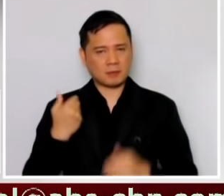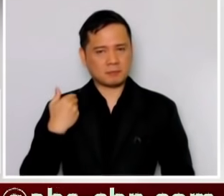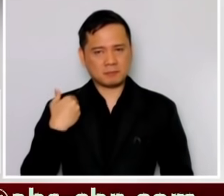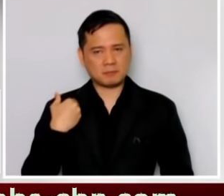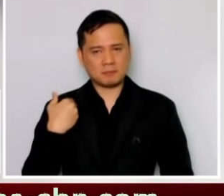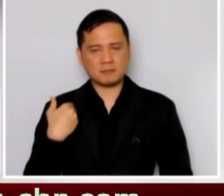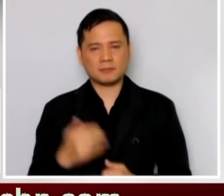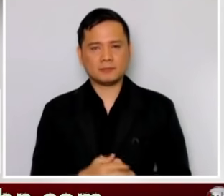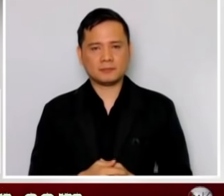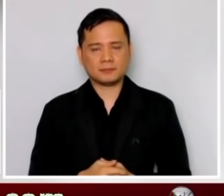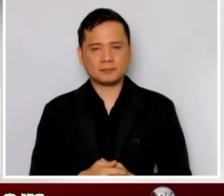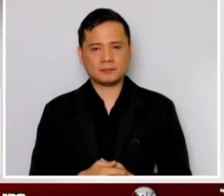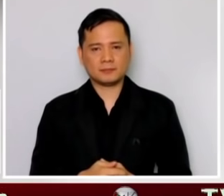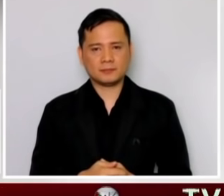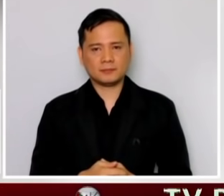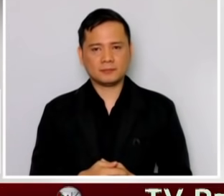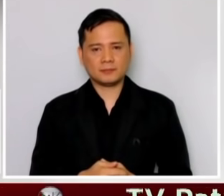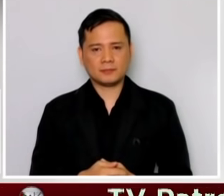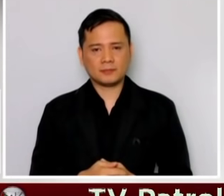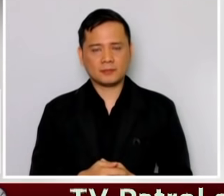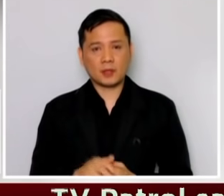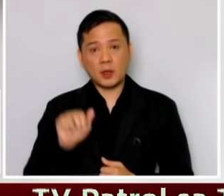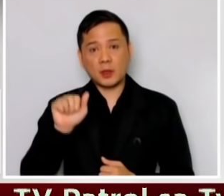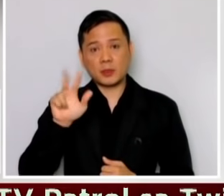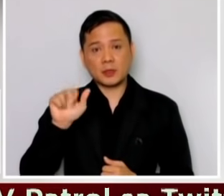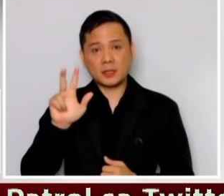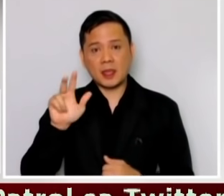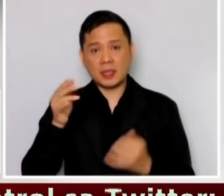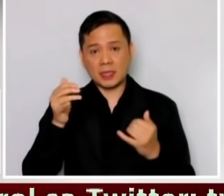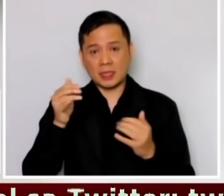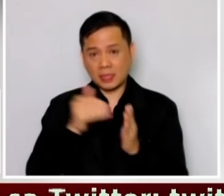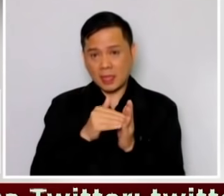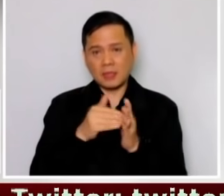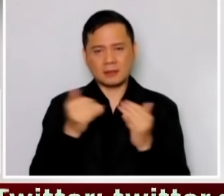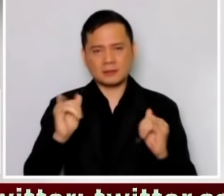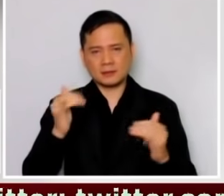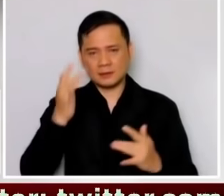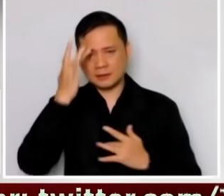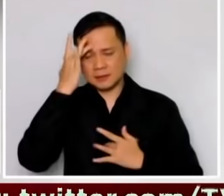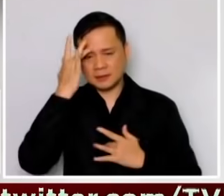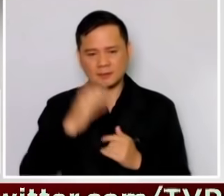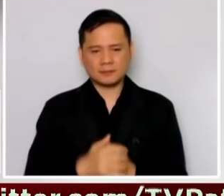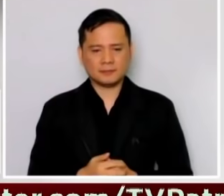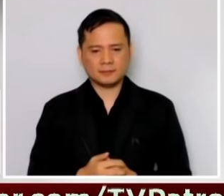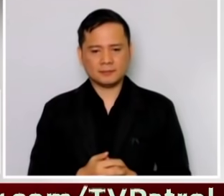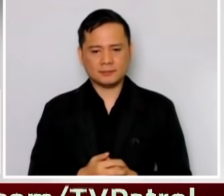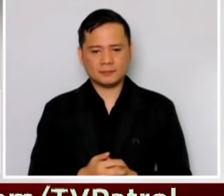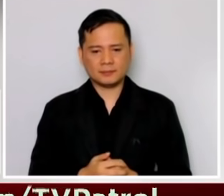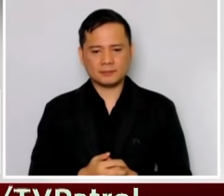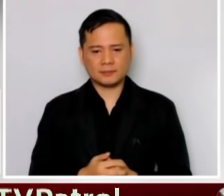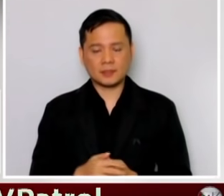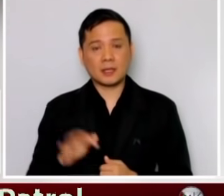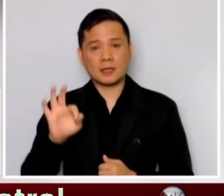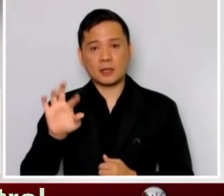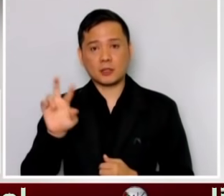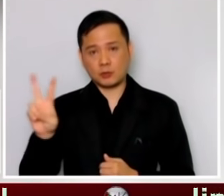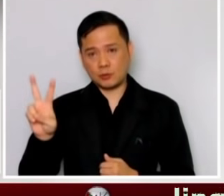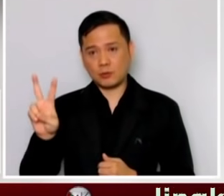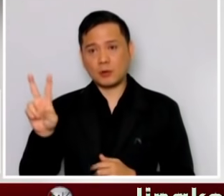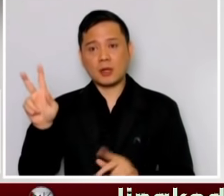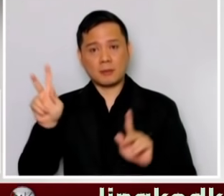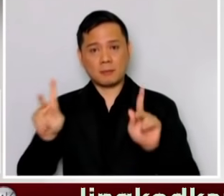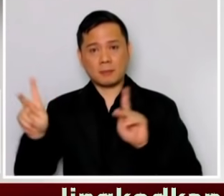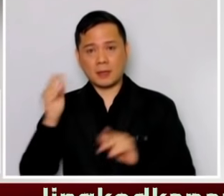bilang na ito, nasa higit na 13,000 ang active cases. May 72 namang namatay para sa higit na